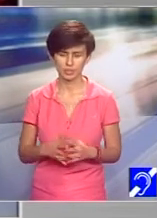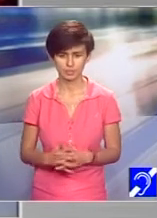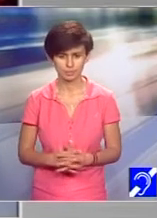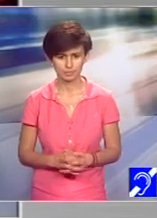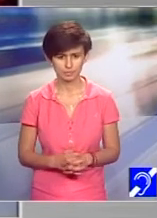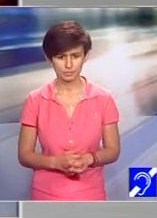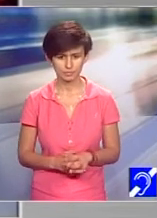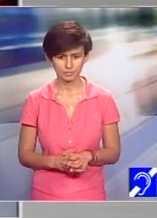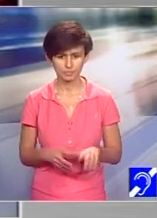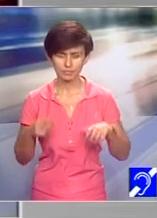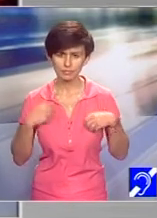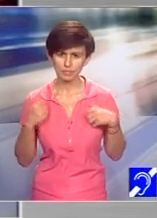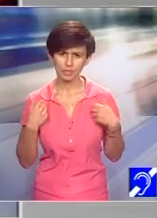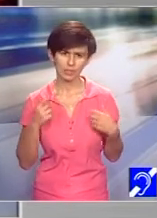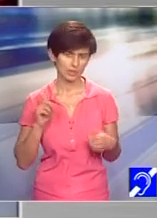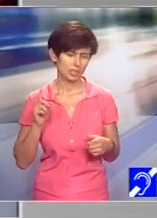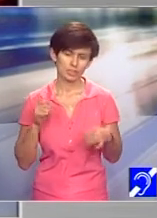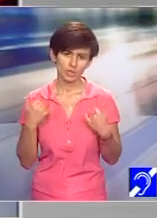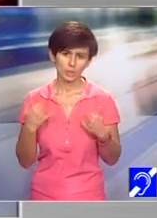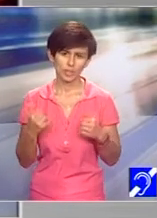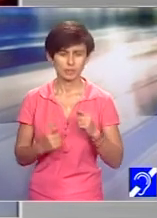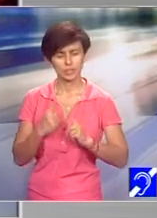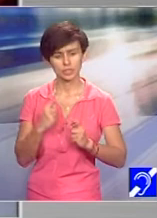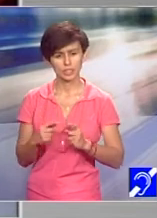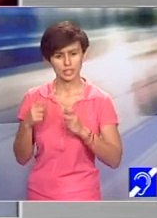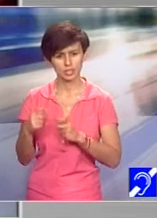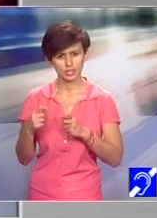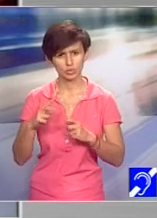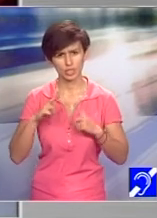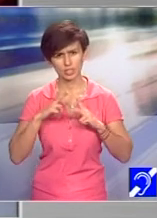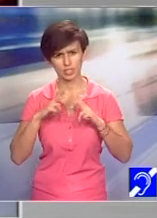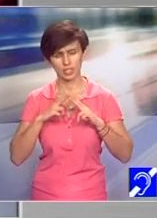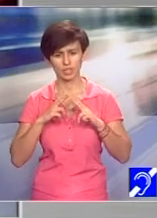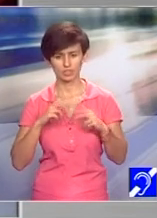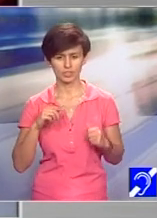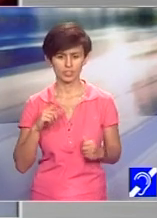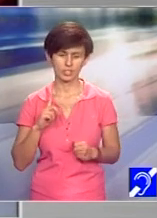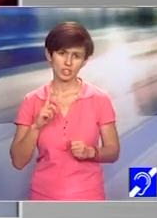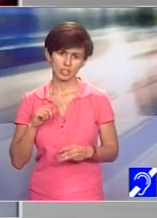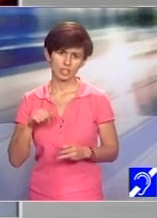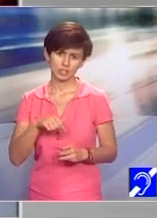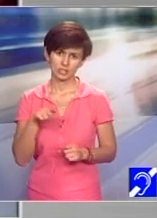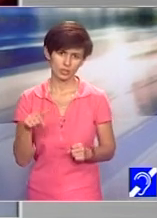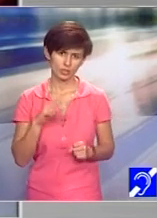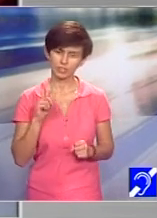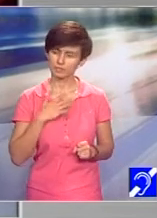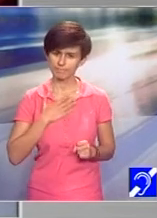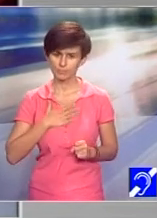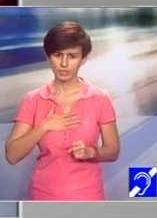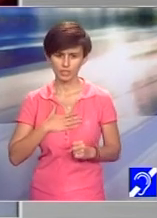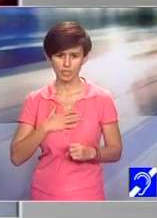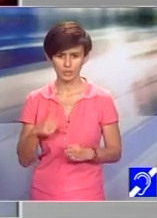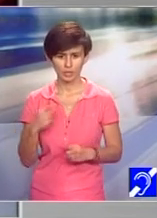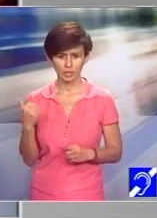timp anumite situații grave, dar s-ar putea ajunge acolo și noi nu ne dorim. După aceea se întâmplă, vin comisii peste